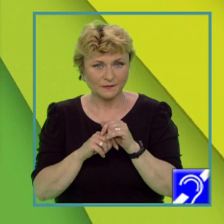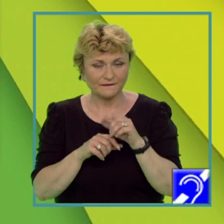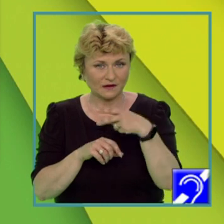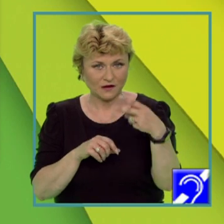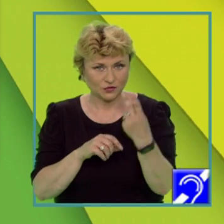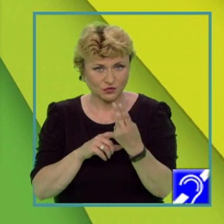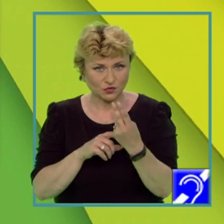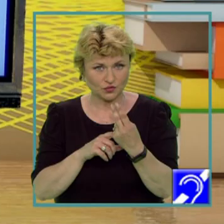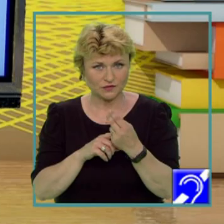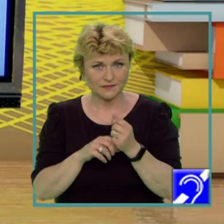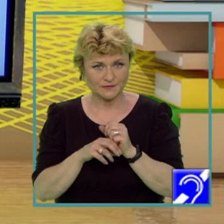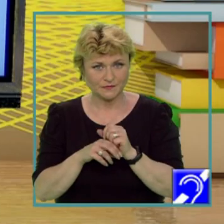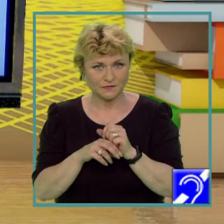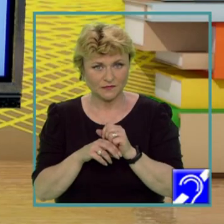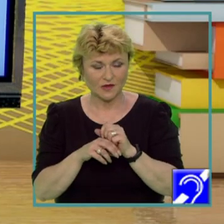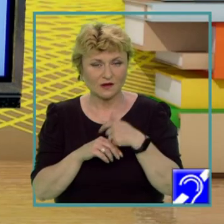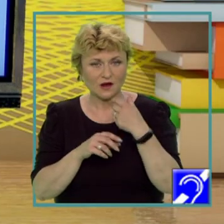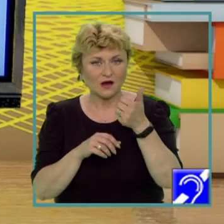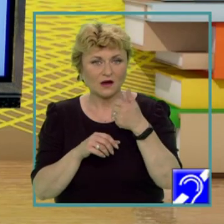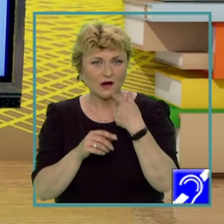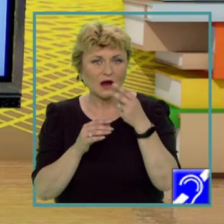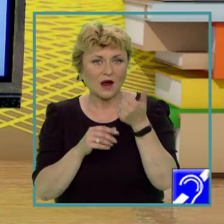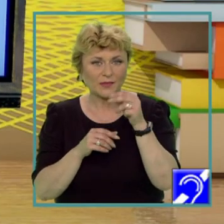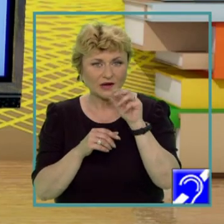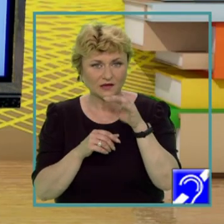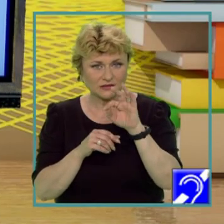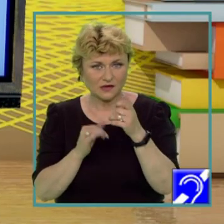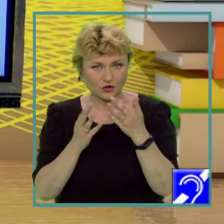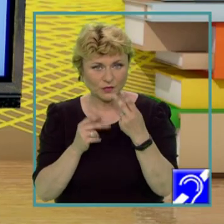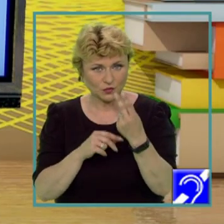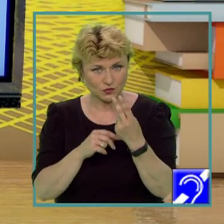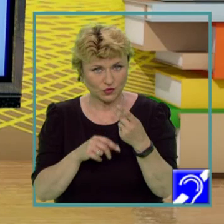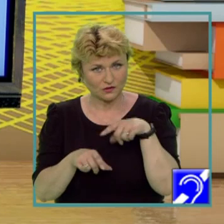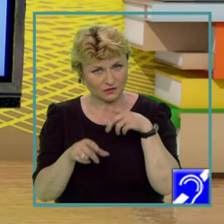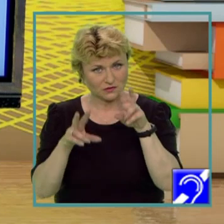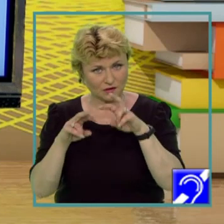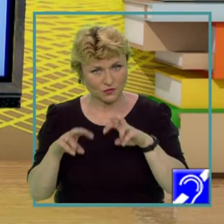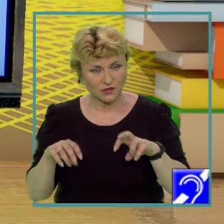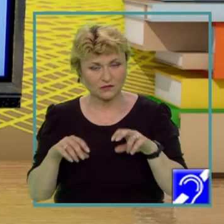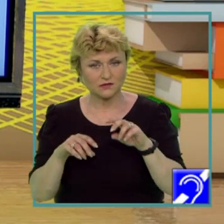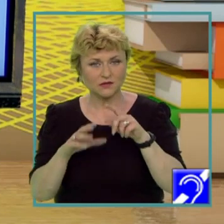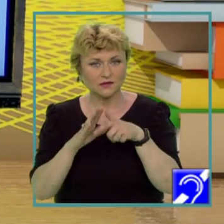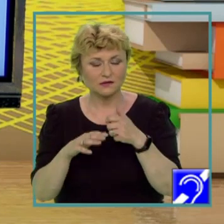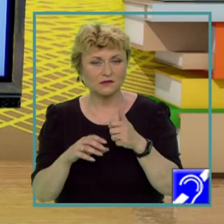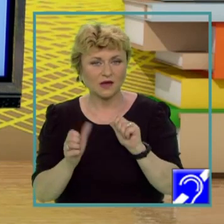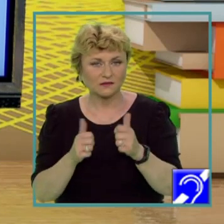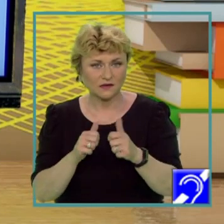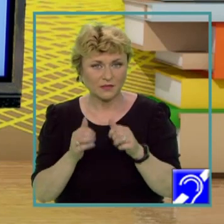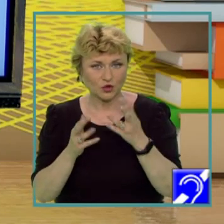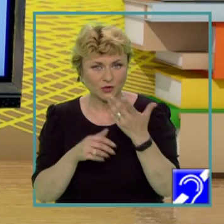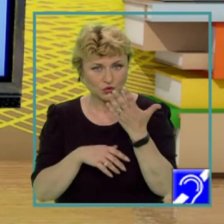doi plus doi e aplicația numărul 2 aplicația este selectată din textul de antrenament numărul cinci